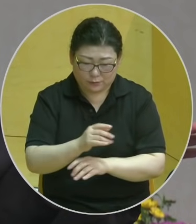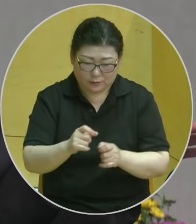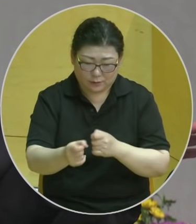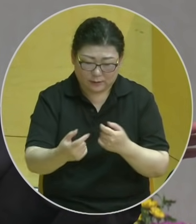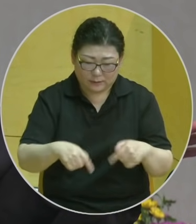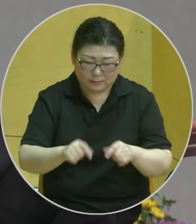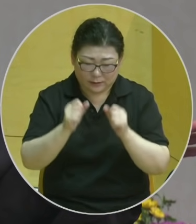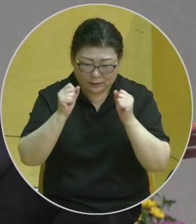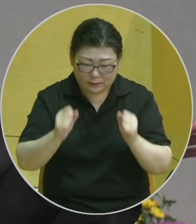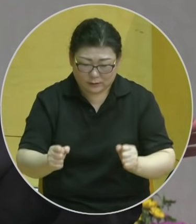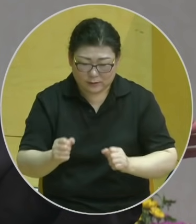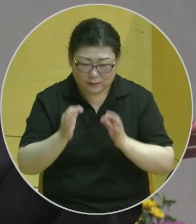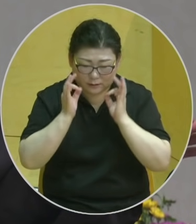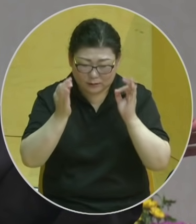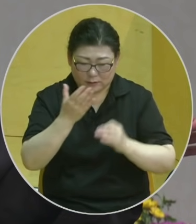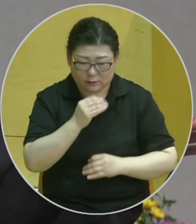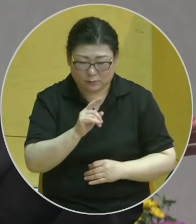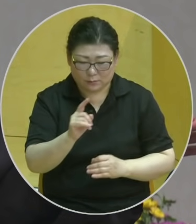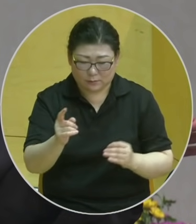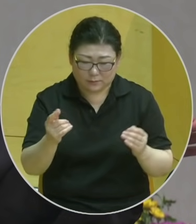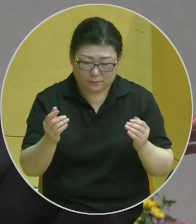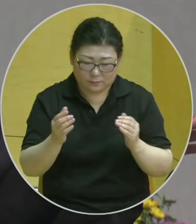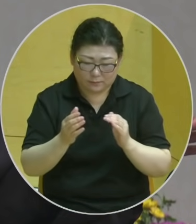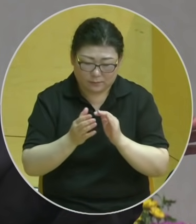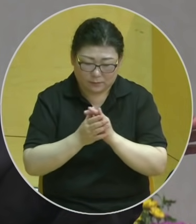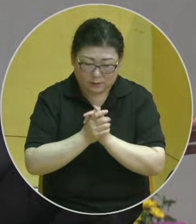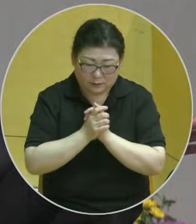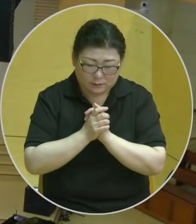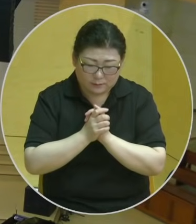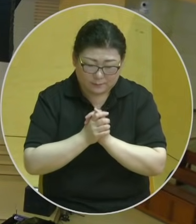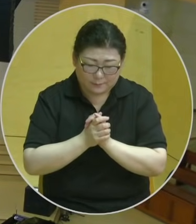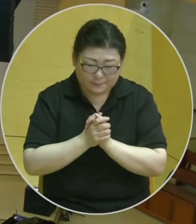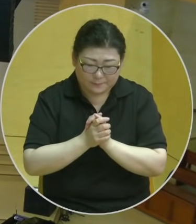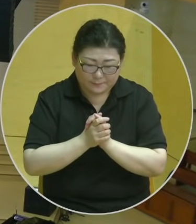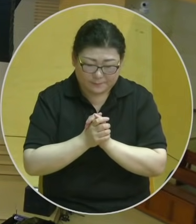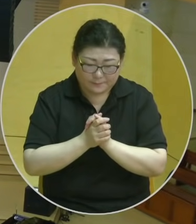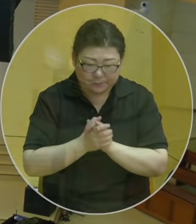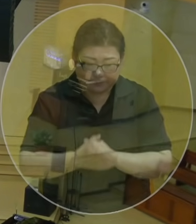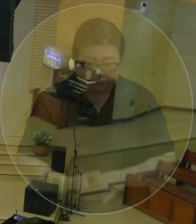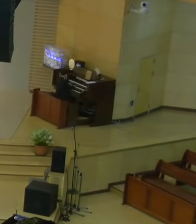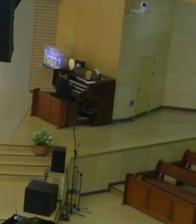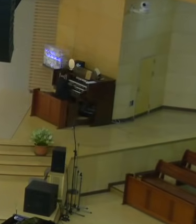영원까지 함께 하시기를 간절히 축원하옵나이다. 아멘.